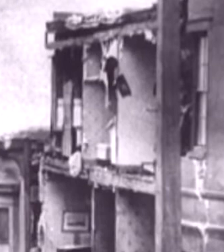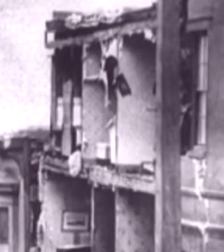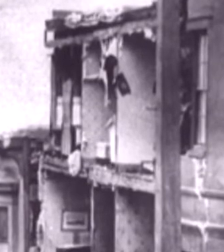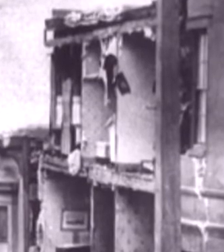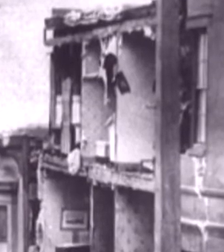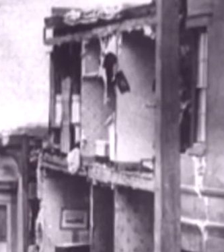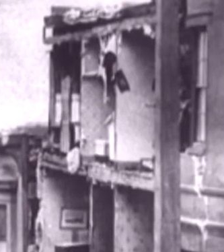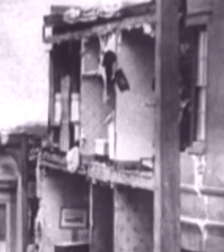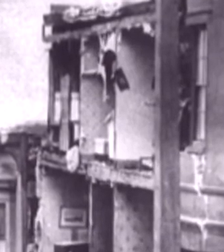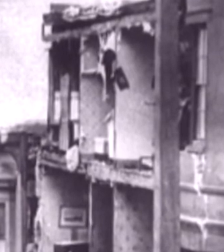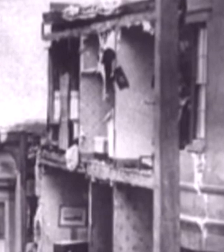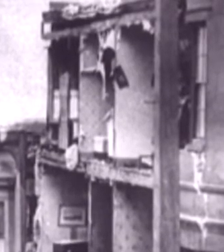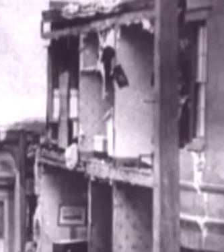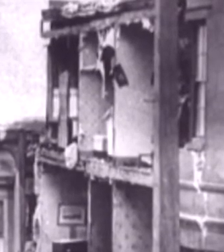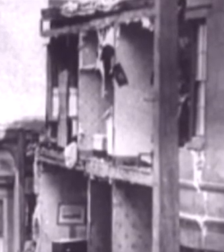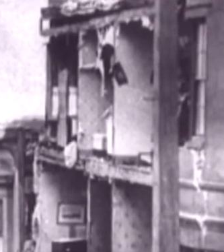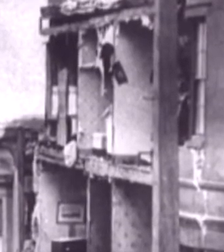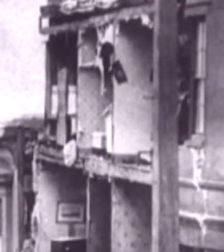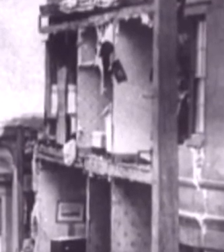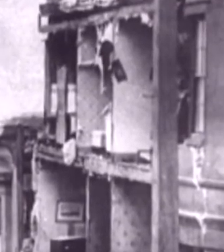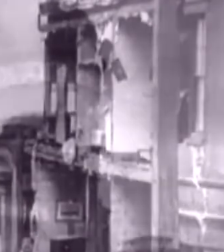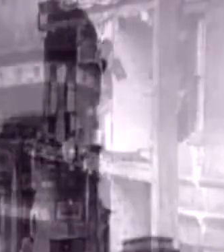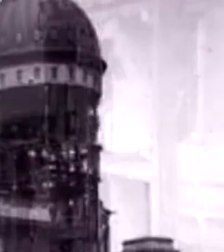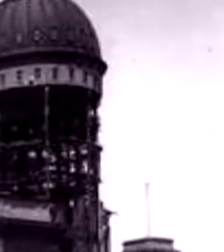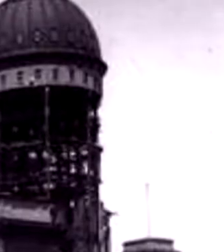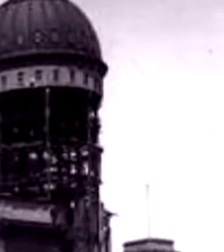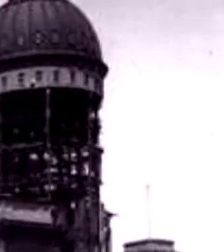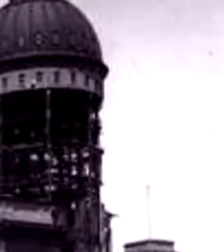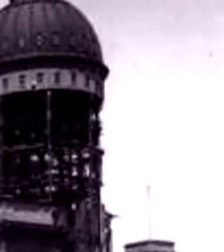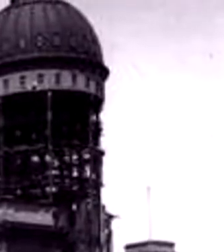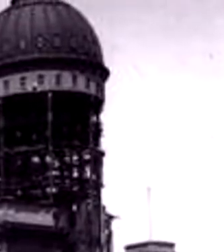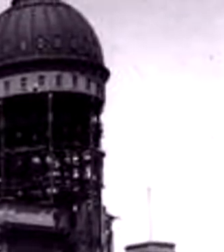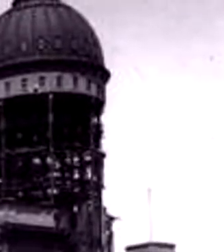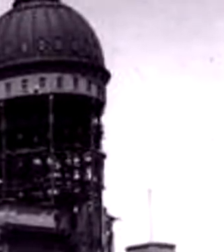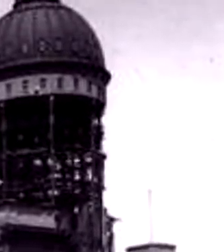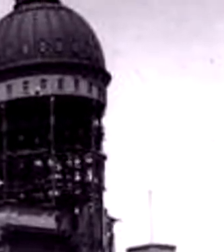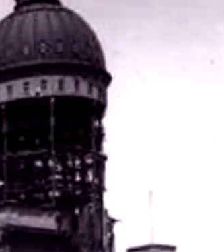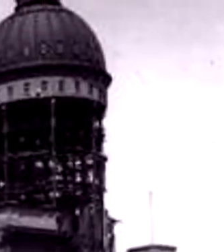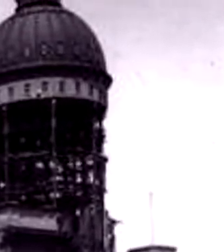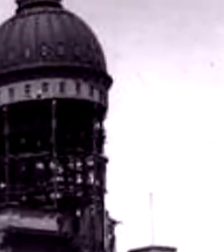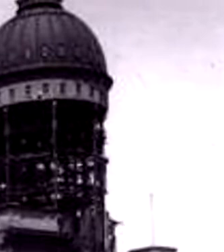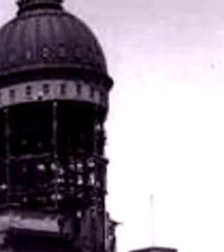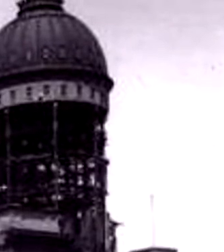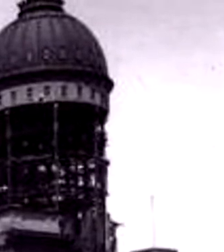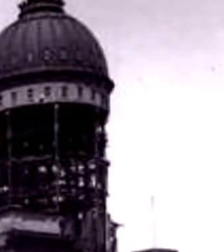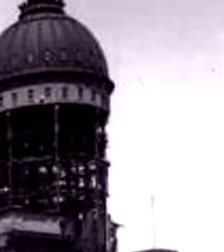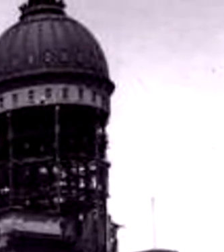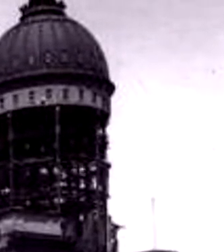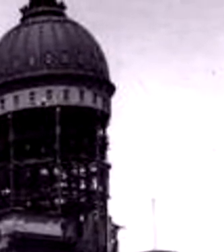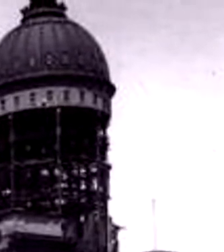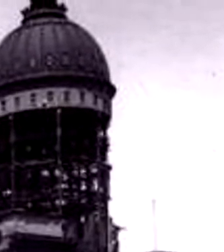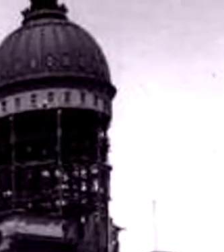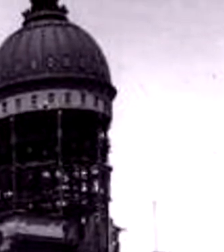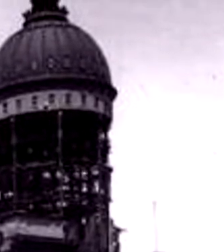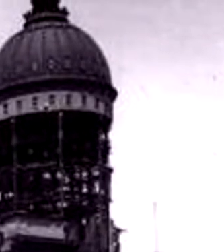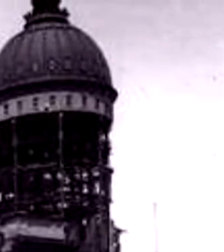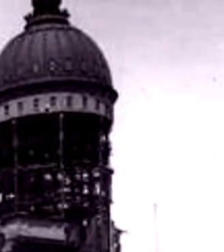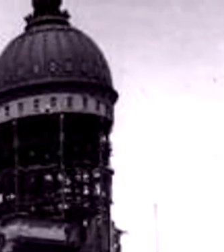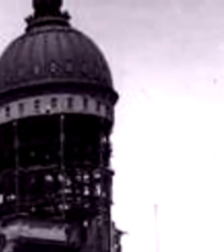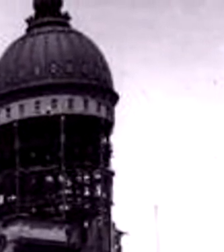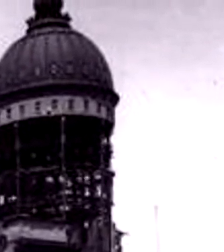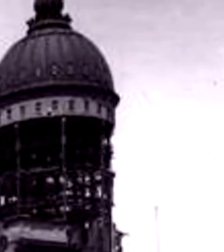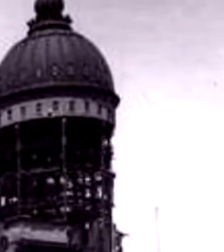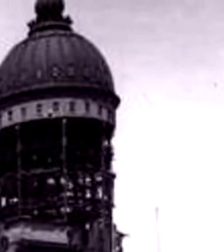念日。市长布里德以当年旧金山人在大地震后共同努力重建整个城市的团结精神，鼓励市